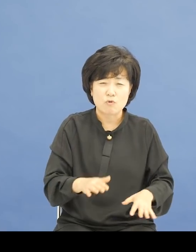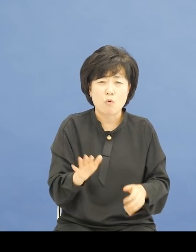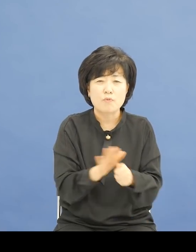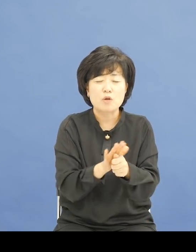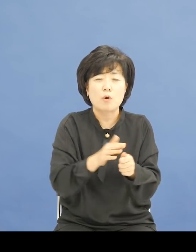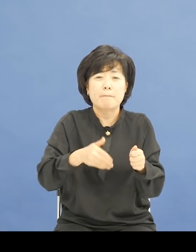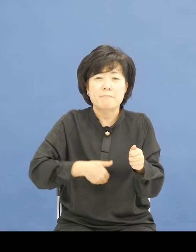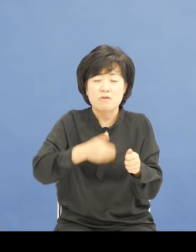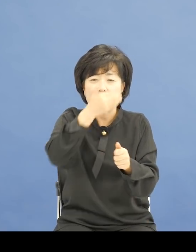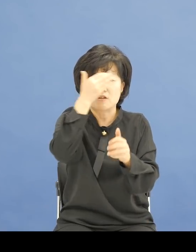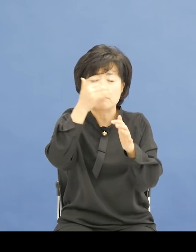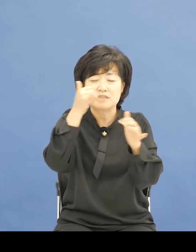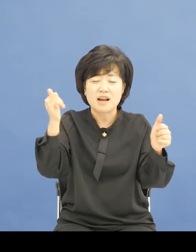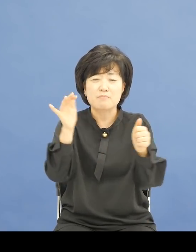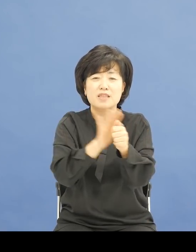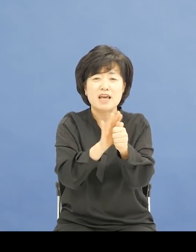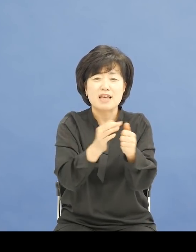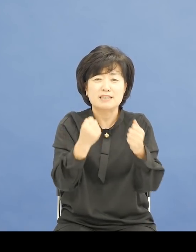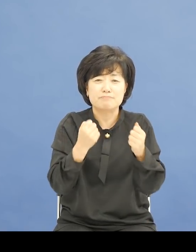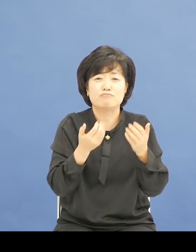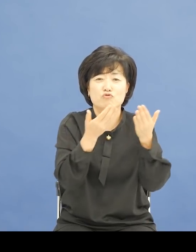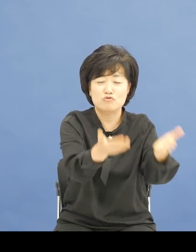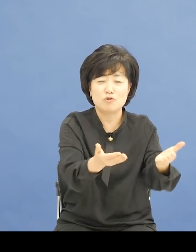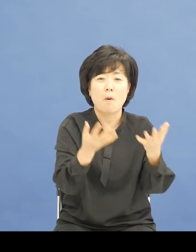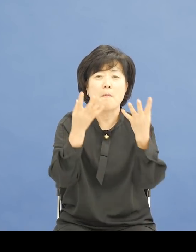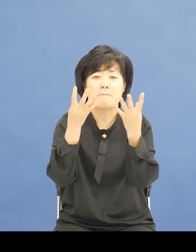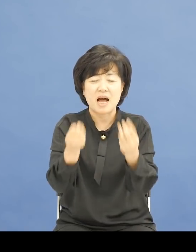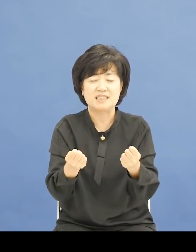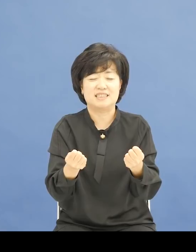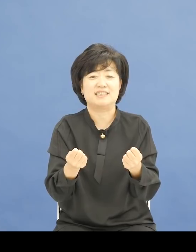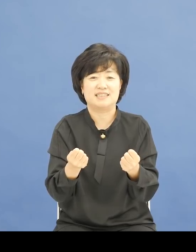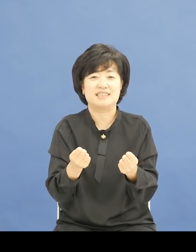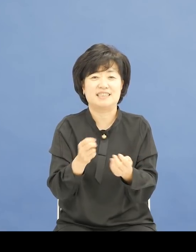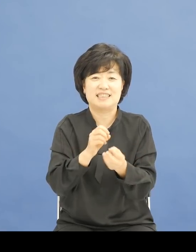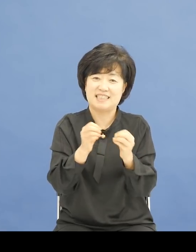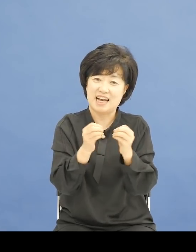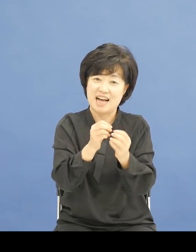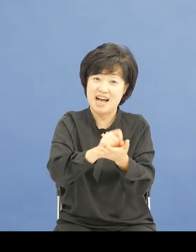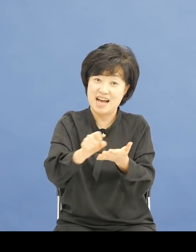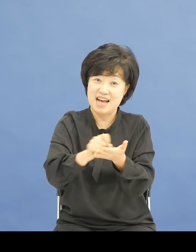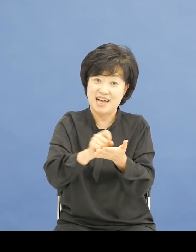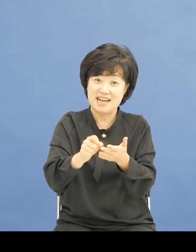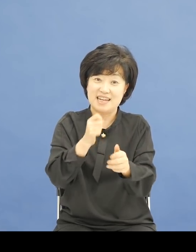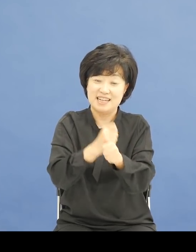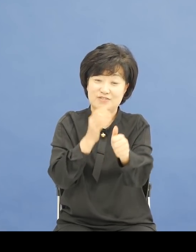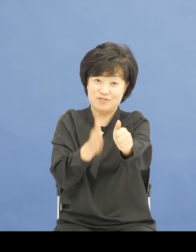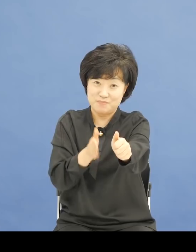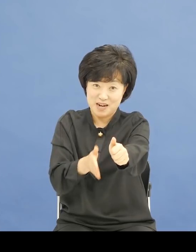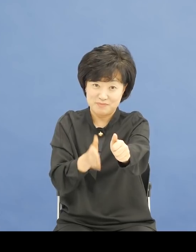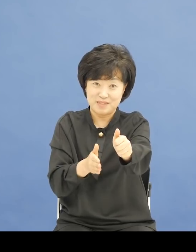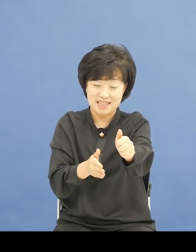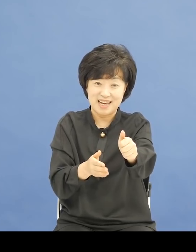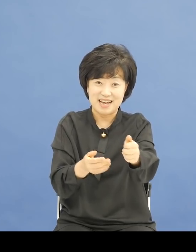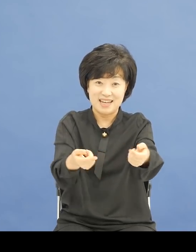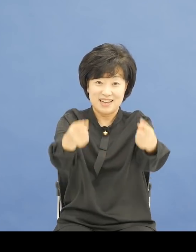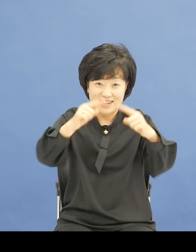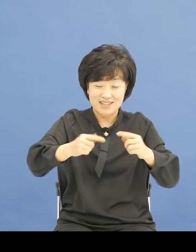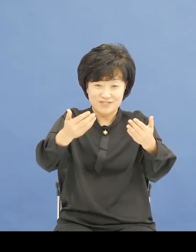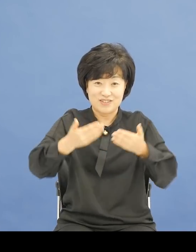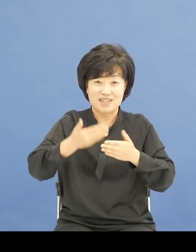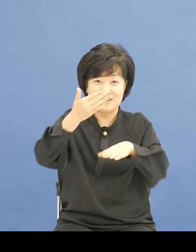젊은이들에게 힘을 주시고요. 또 좋은 네임 스토리, 또 좋은 글들로 많은 곳에서 주님을 증거해 주시기를 저희도 응원하겠습니다. 오늘